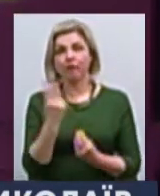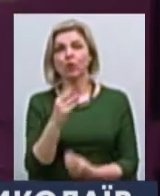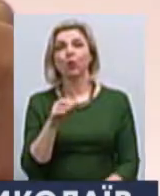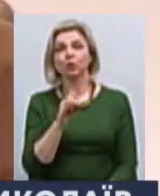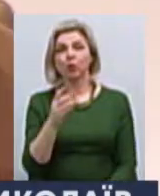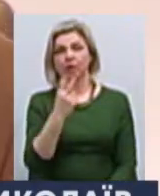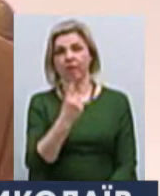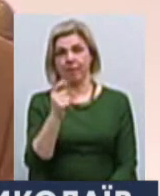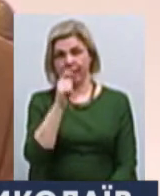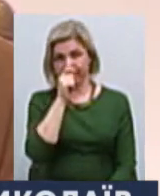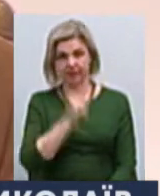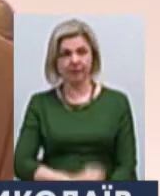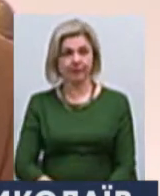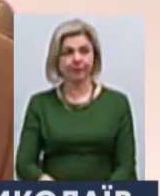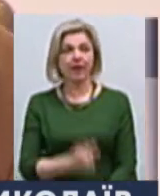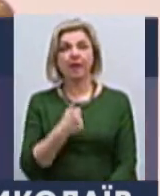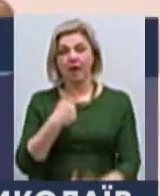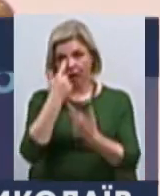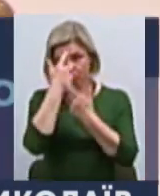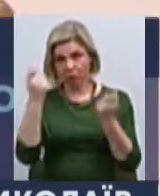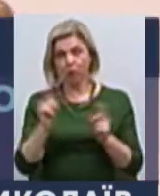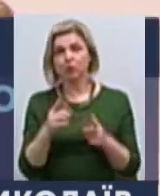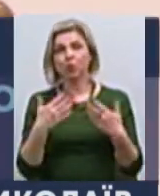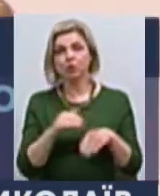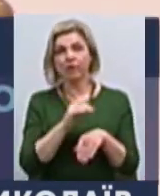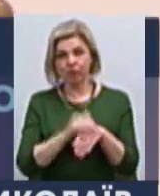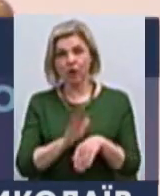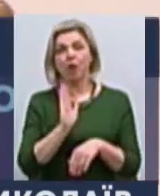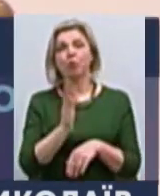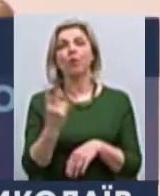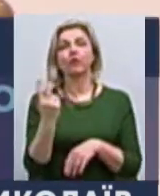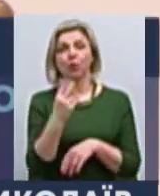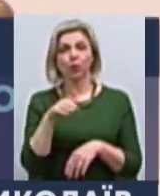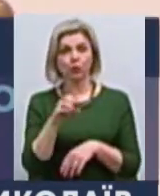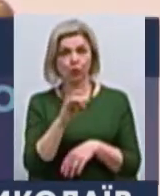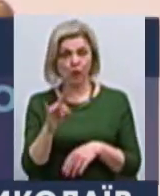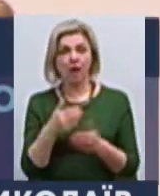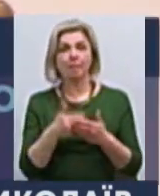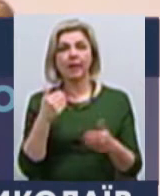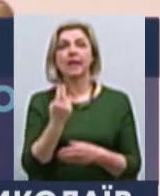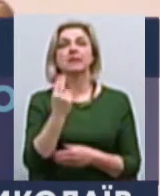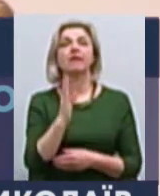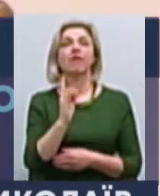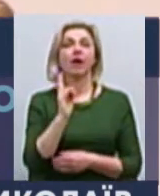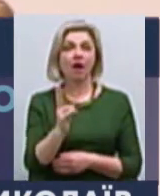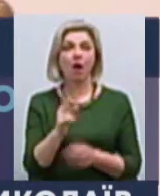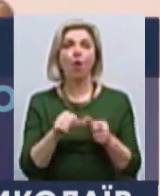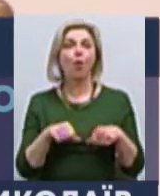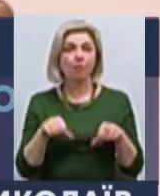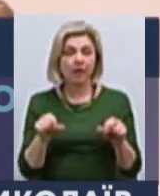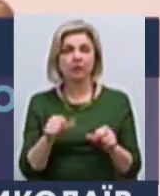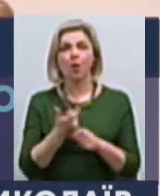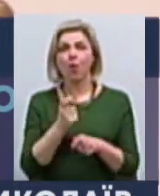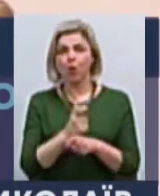квітня. Я наголошую, що оскільки вже вочевидь, що буде другий тур, перед Центральною виборчою комісією стоїть дуже